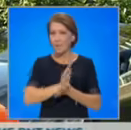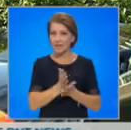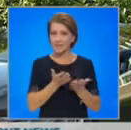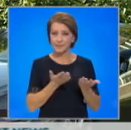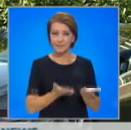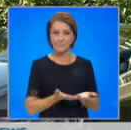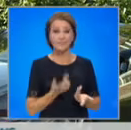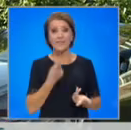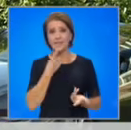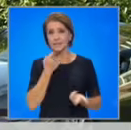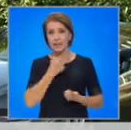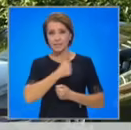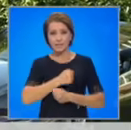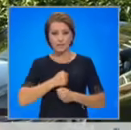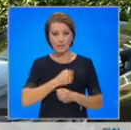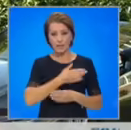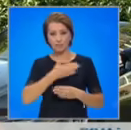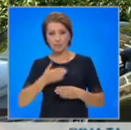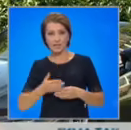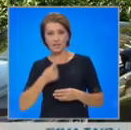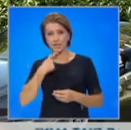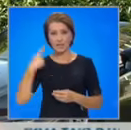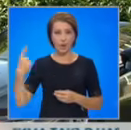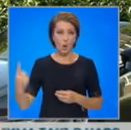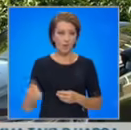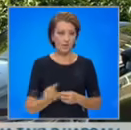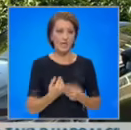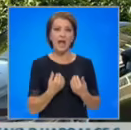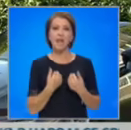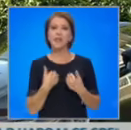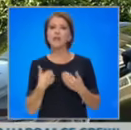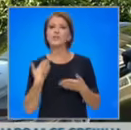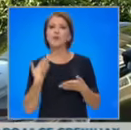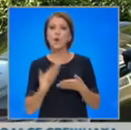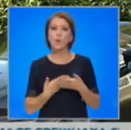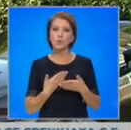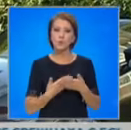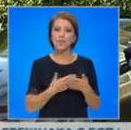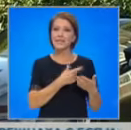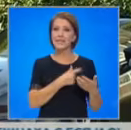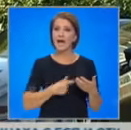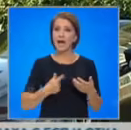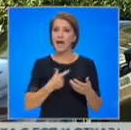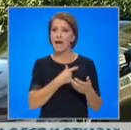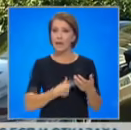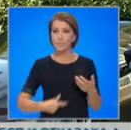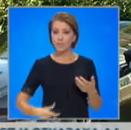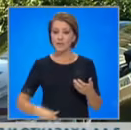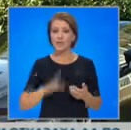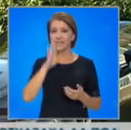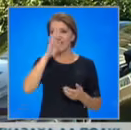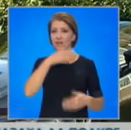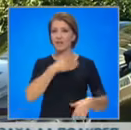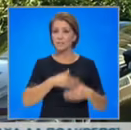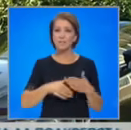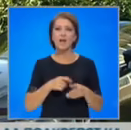съжаление, през последните години нашите отношения с Република Северна Македония бяха вкарани в